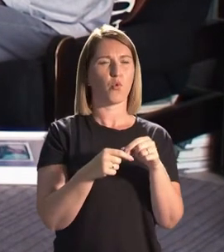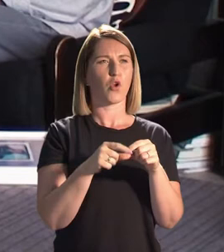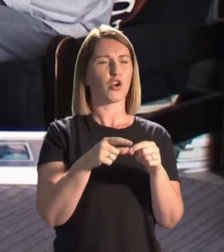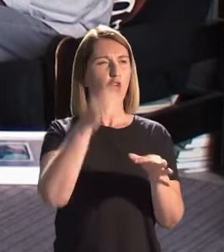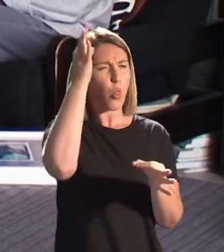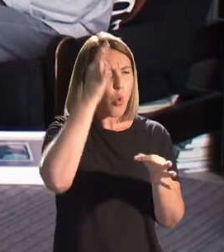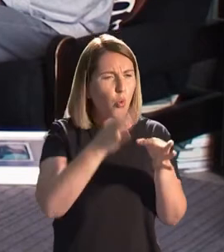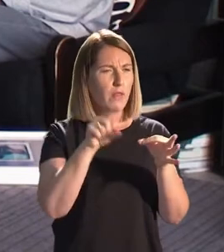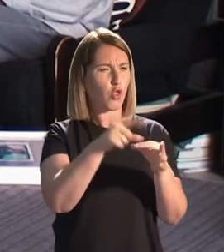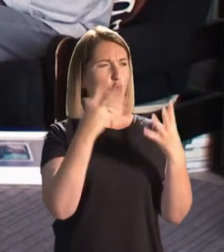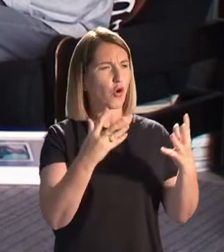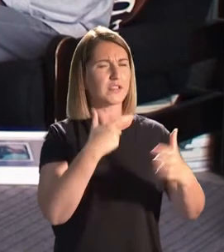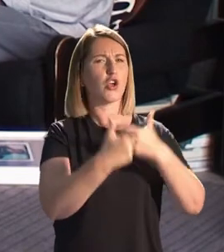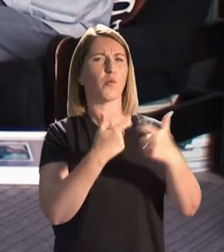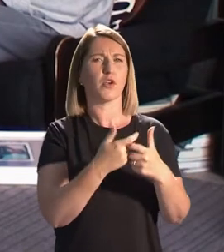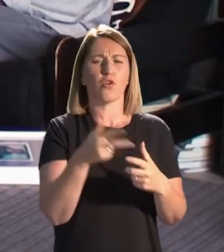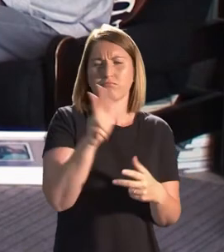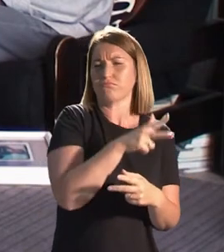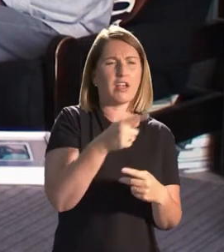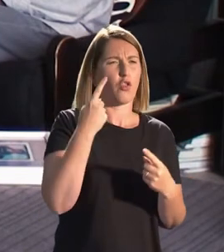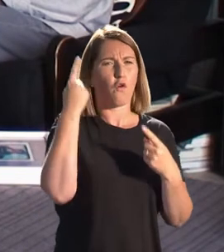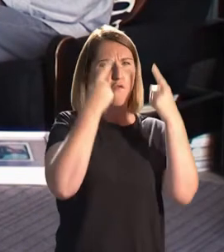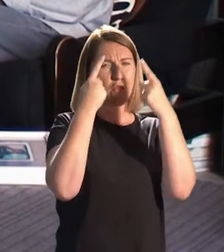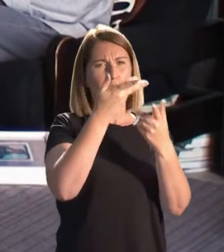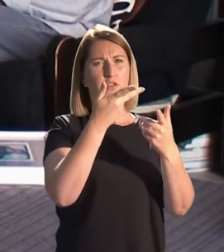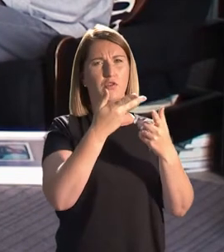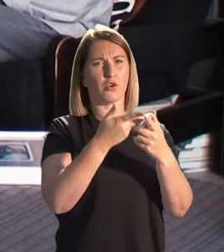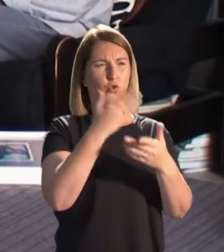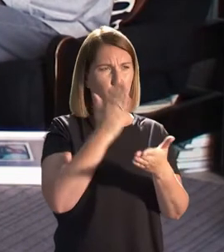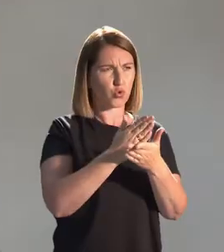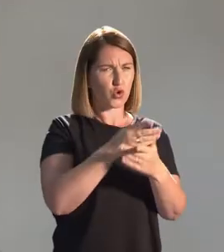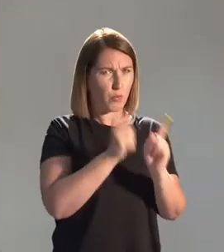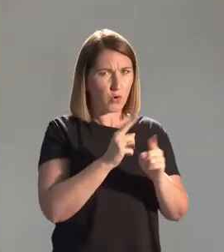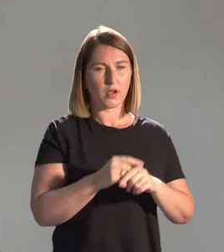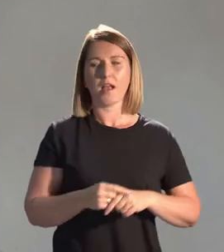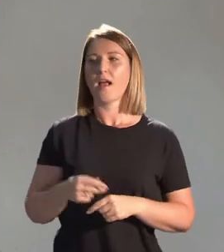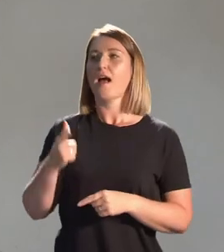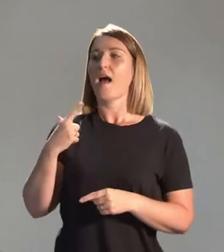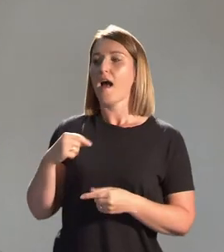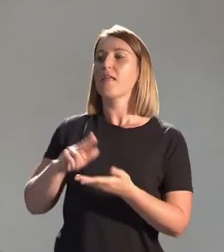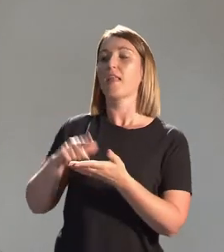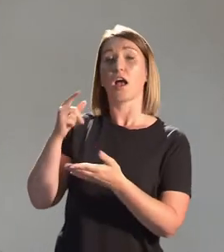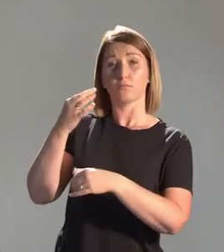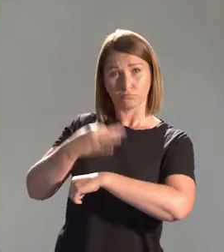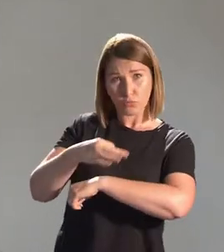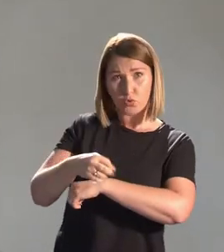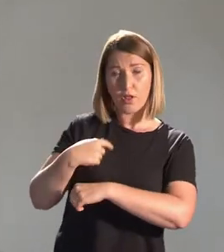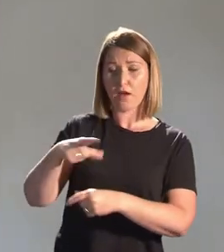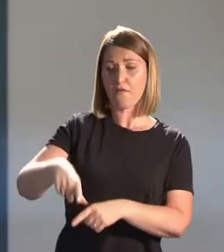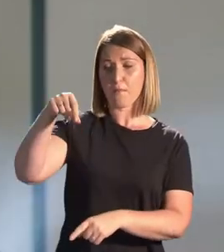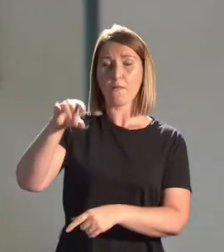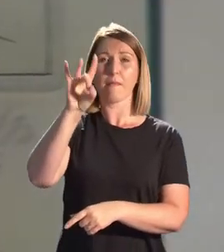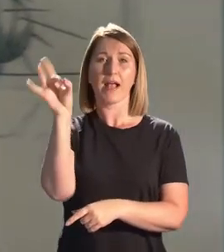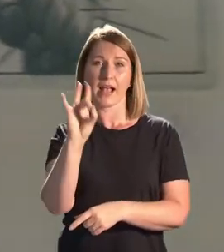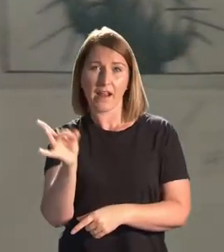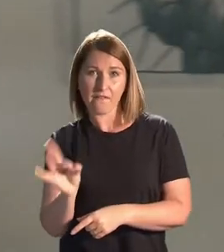pójdzie, to no latami się kształtowało, czy tak od razu pan chwycił? Na studiach w zasadzie obrałem grafikę